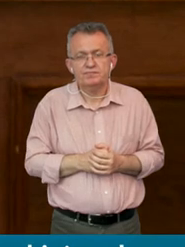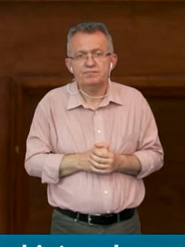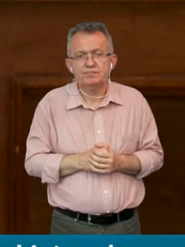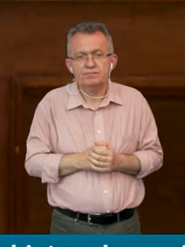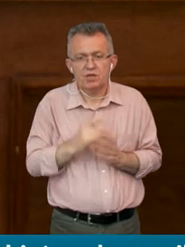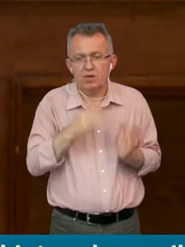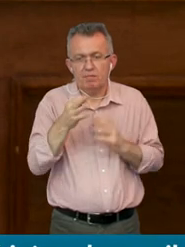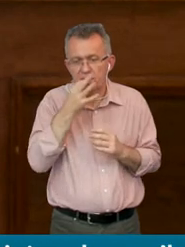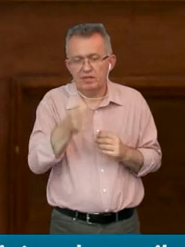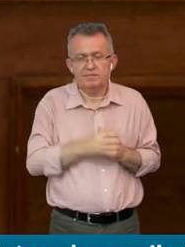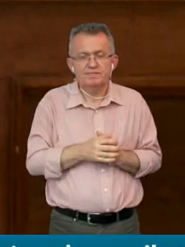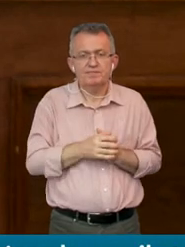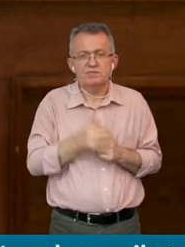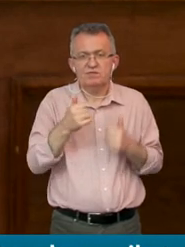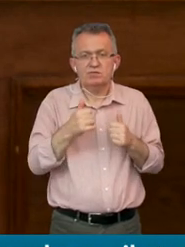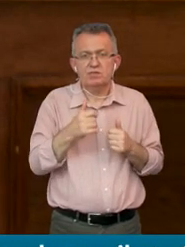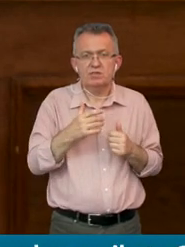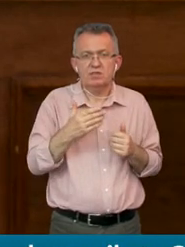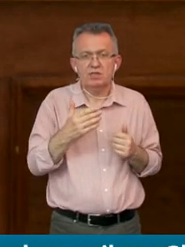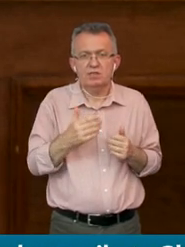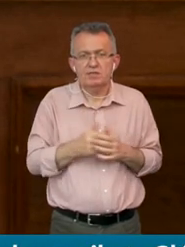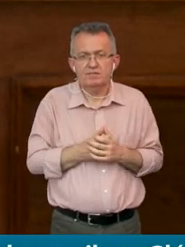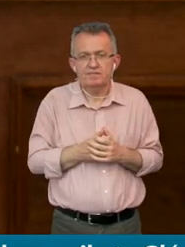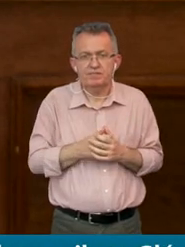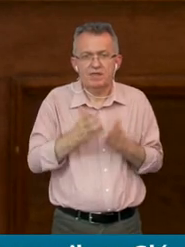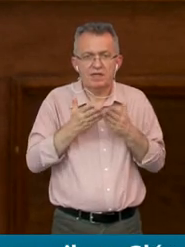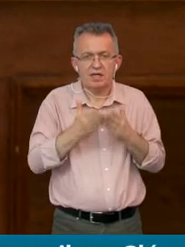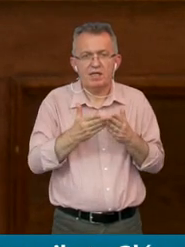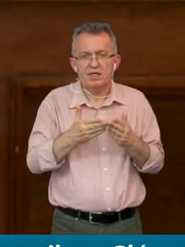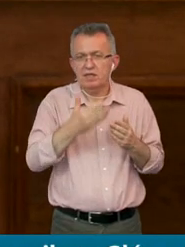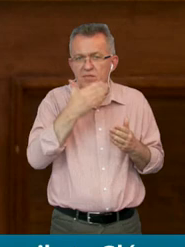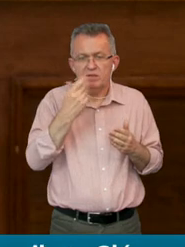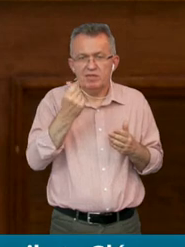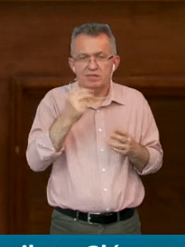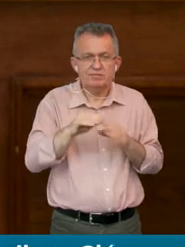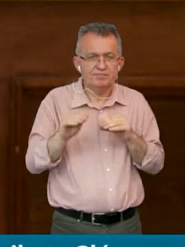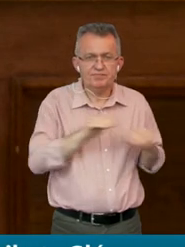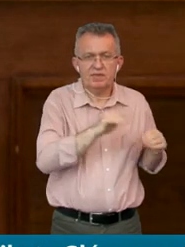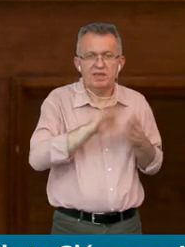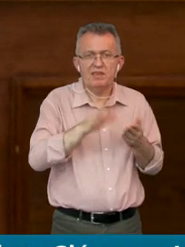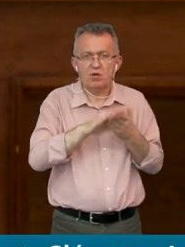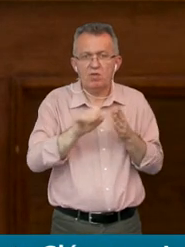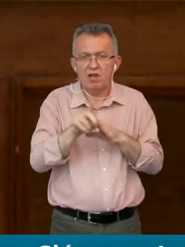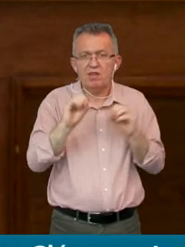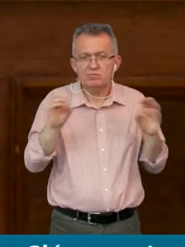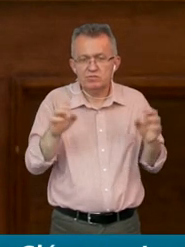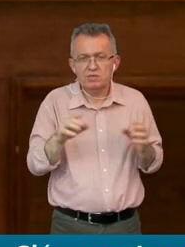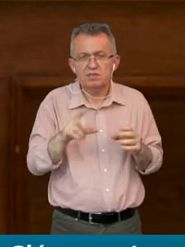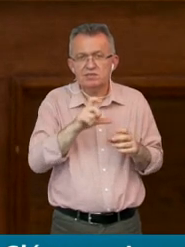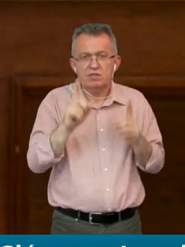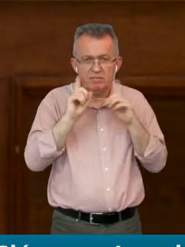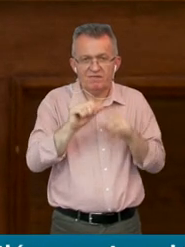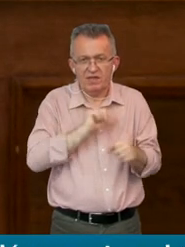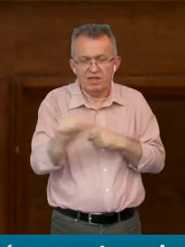Kolejne pytanie. Witam panie prezydencie. W związku z tym, że nie odbędą się regaty, część pieniędzy z budżetu trafi jako nagrody do nauczycieli. Chciałbym się dowiedzieć, czy prawdą